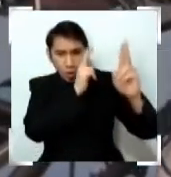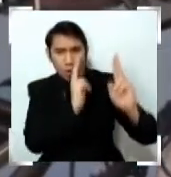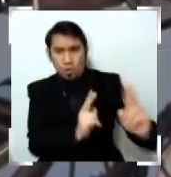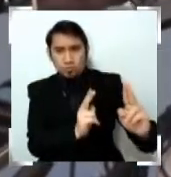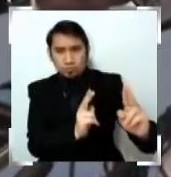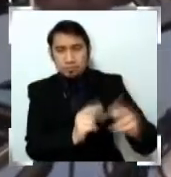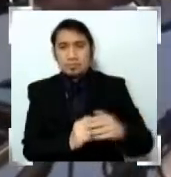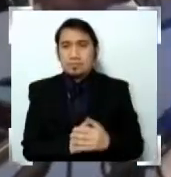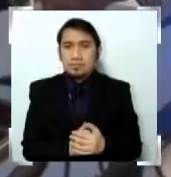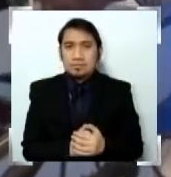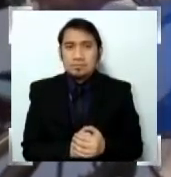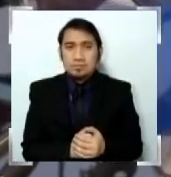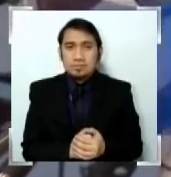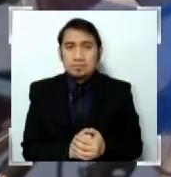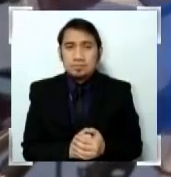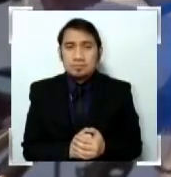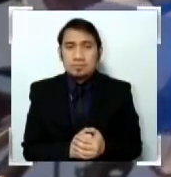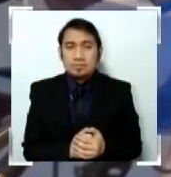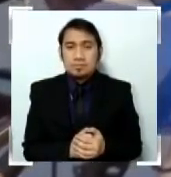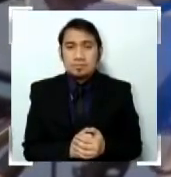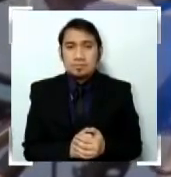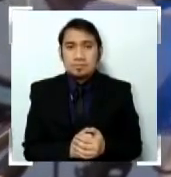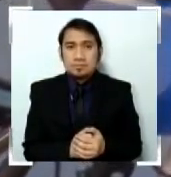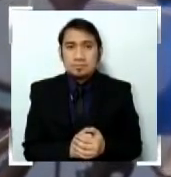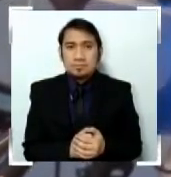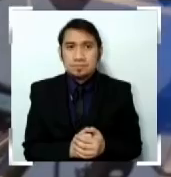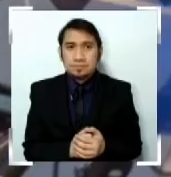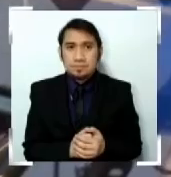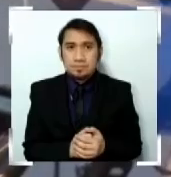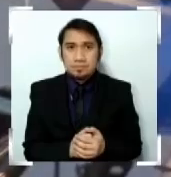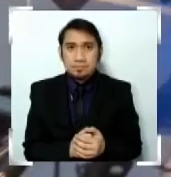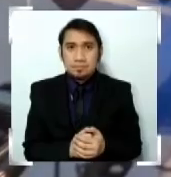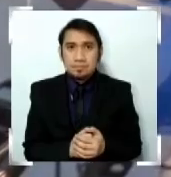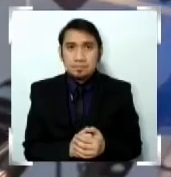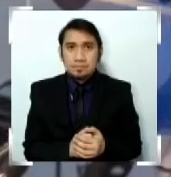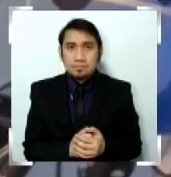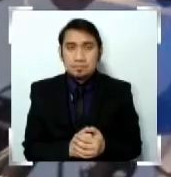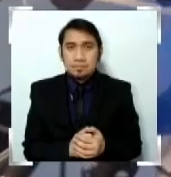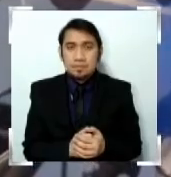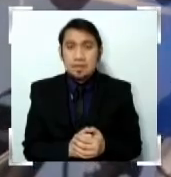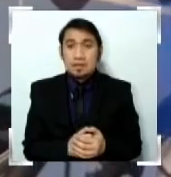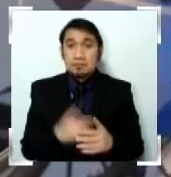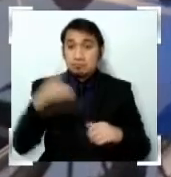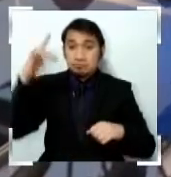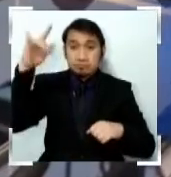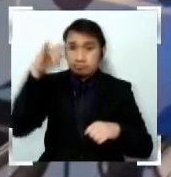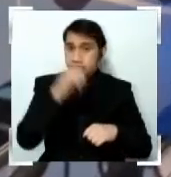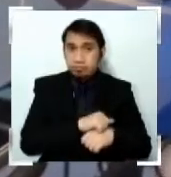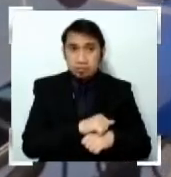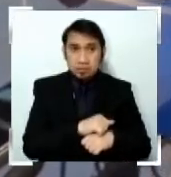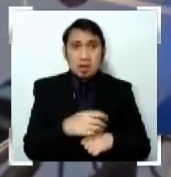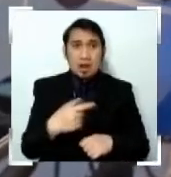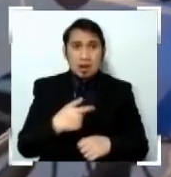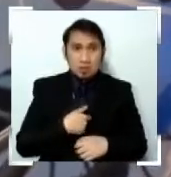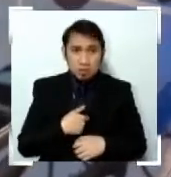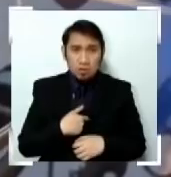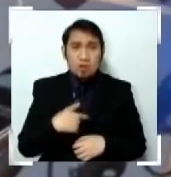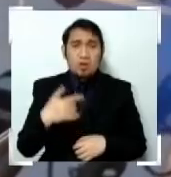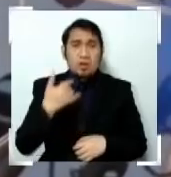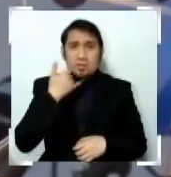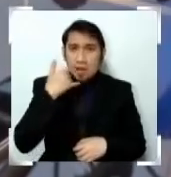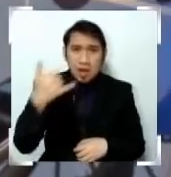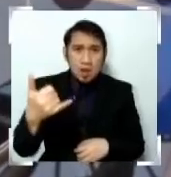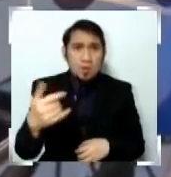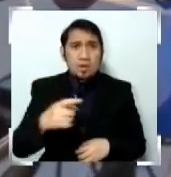Kaning na-crash na ang airplane. So, ako nagsige na lang kong tawag, nag-text. Sag unsa